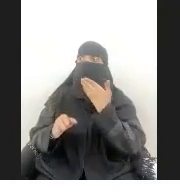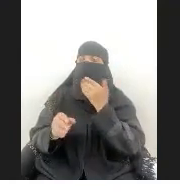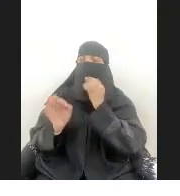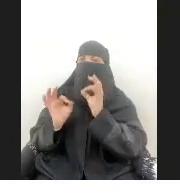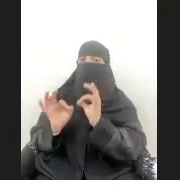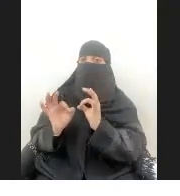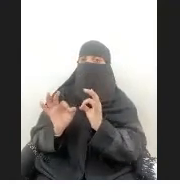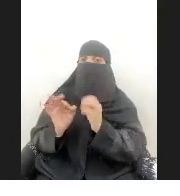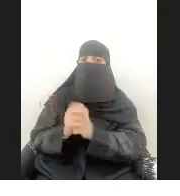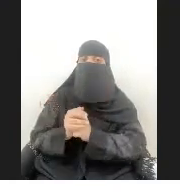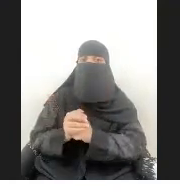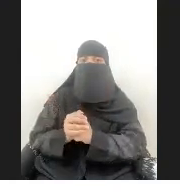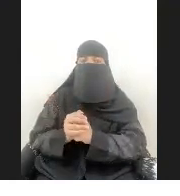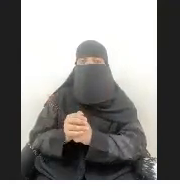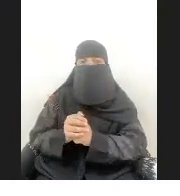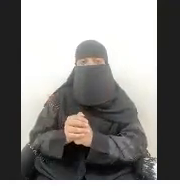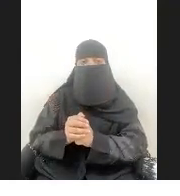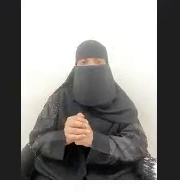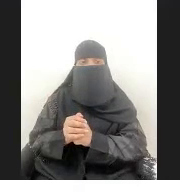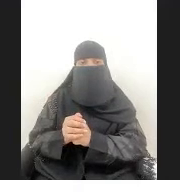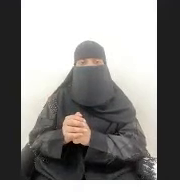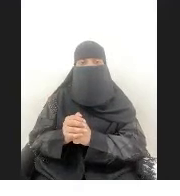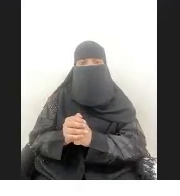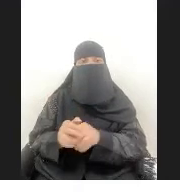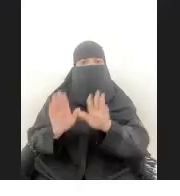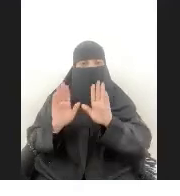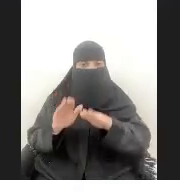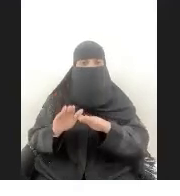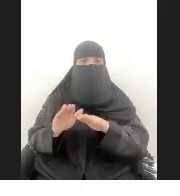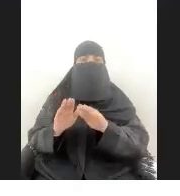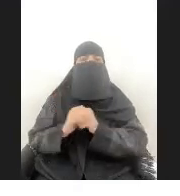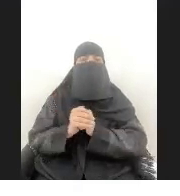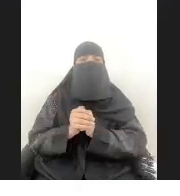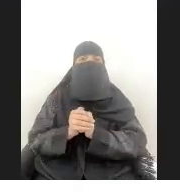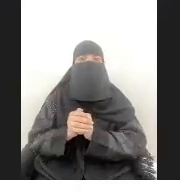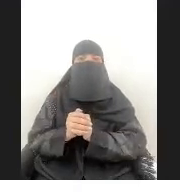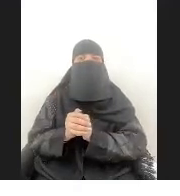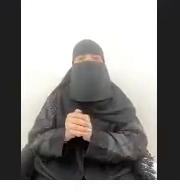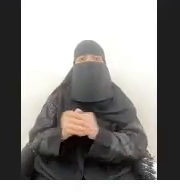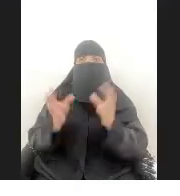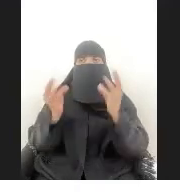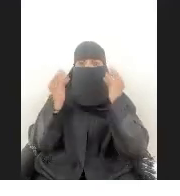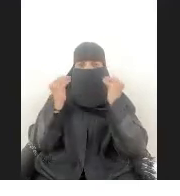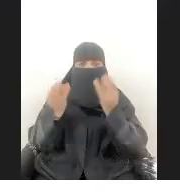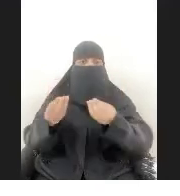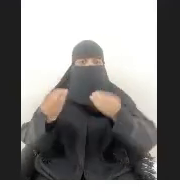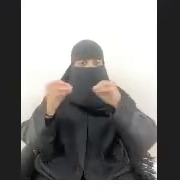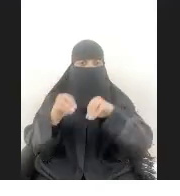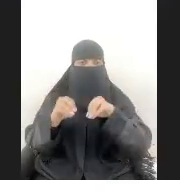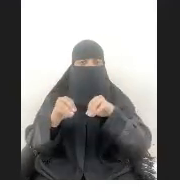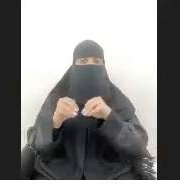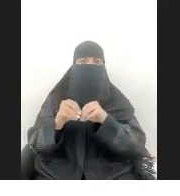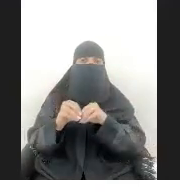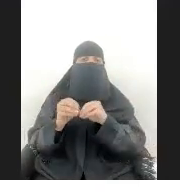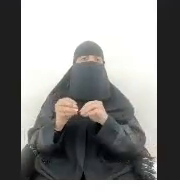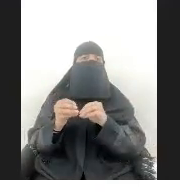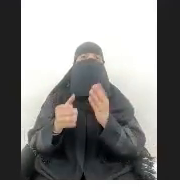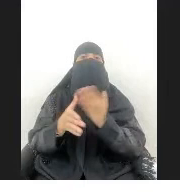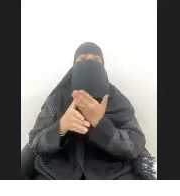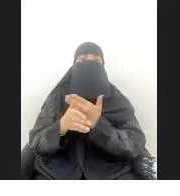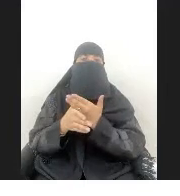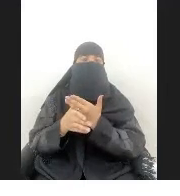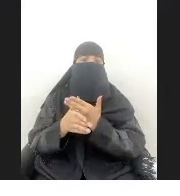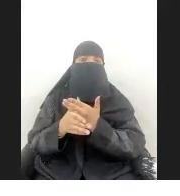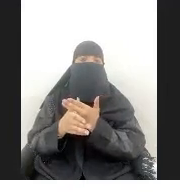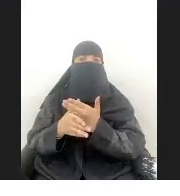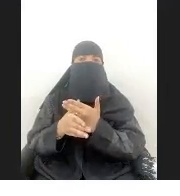أو المهارة. يوفر ملحق قابل للتطبيق لمزيد من أساليب التعلم، هذه جدا مهمة ويعني ما تستهلك منه